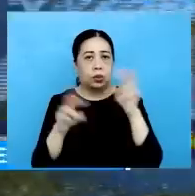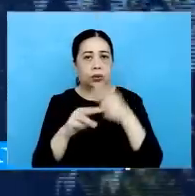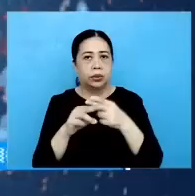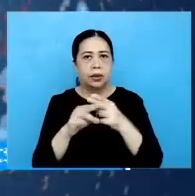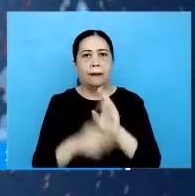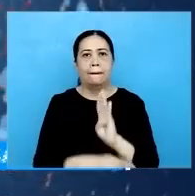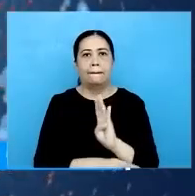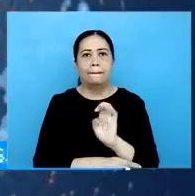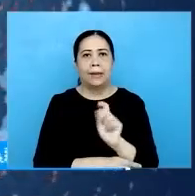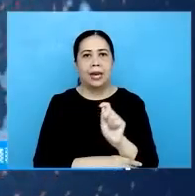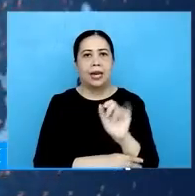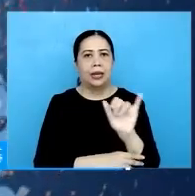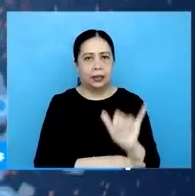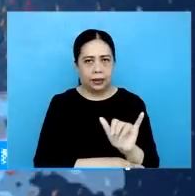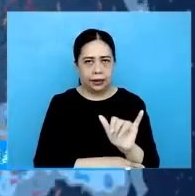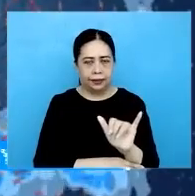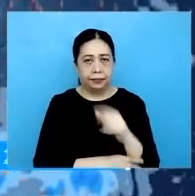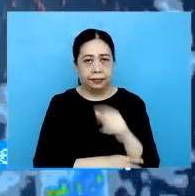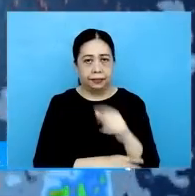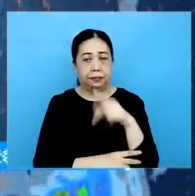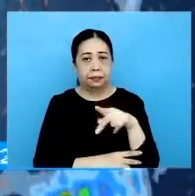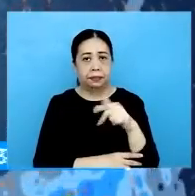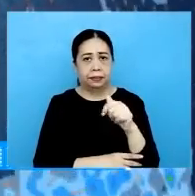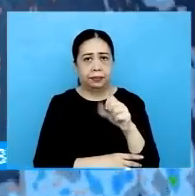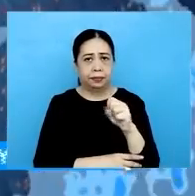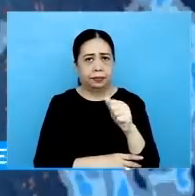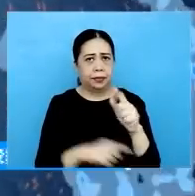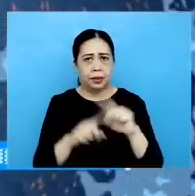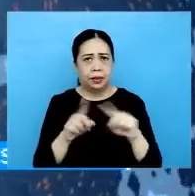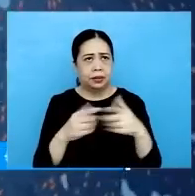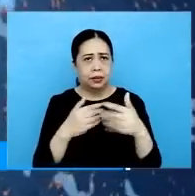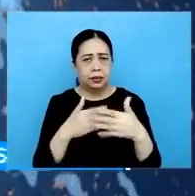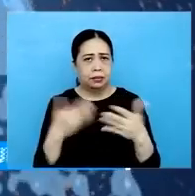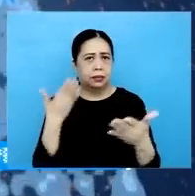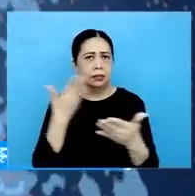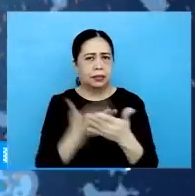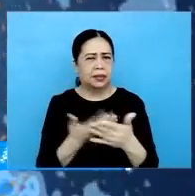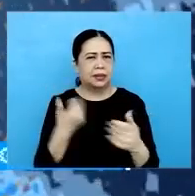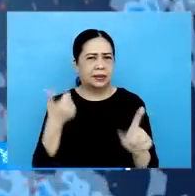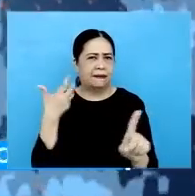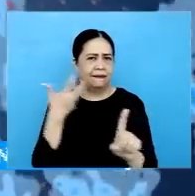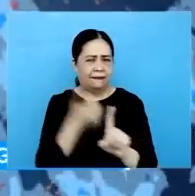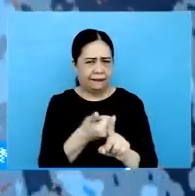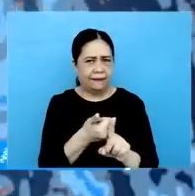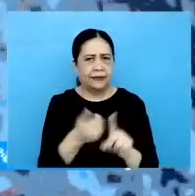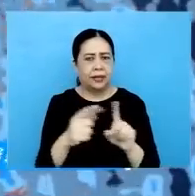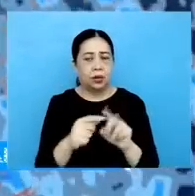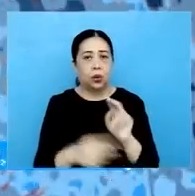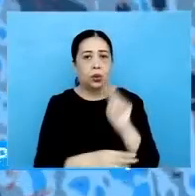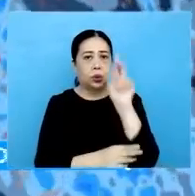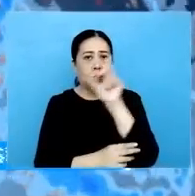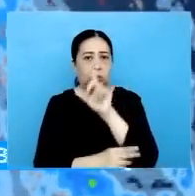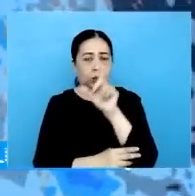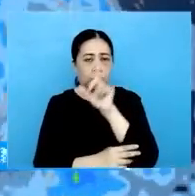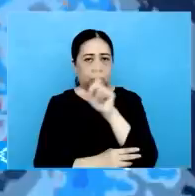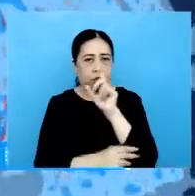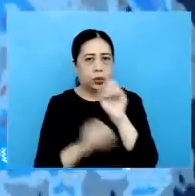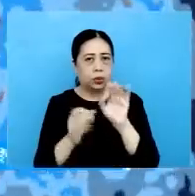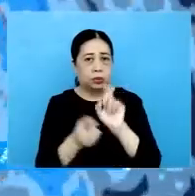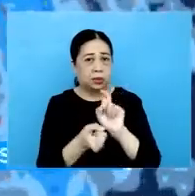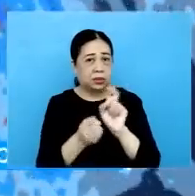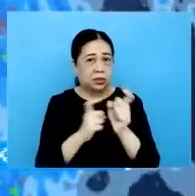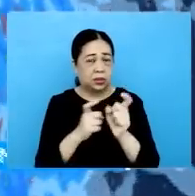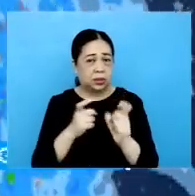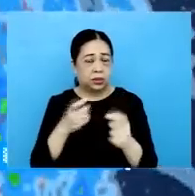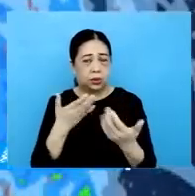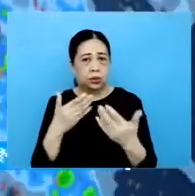Betty. Ayon sa pag-asa, kahit hindi magla-landfall, maapekto ng Super Bagyo ang Northern Luzon. Sakaling magbago pa ang direksyon nito